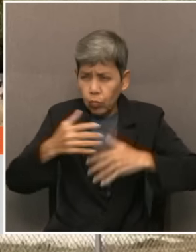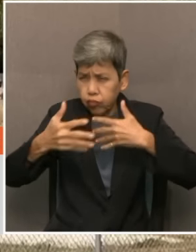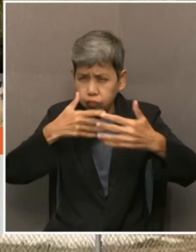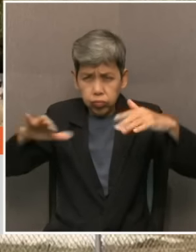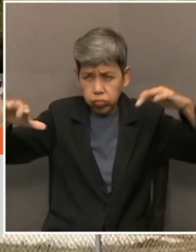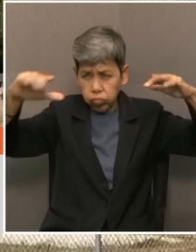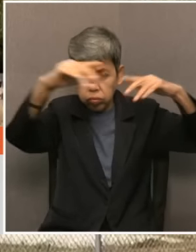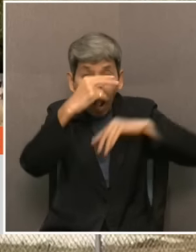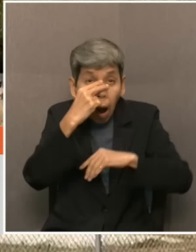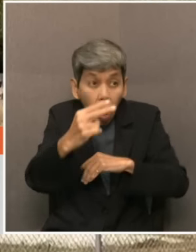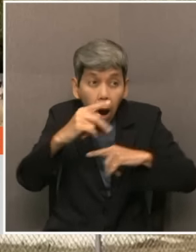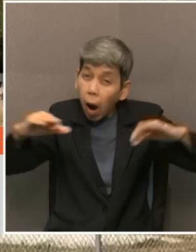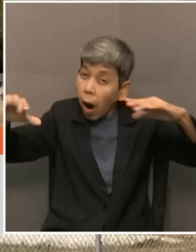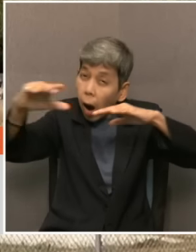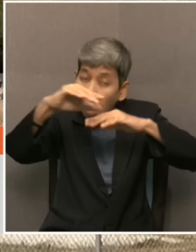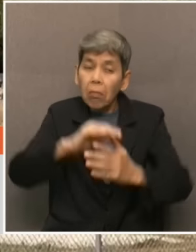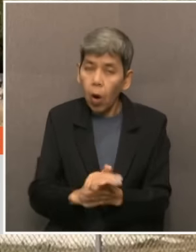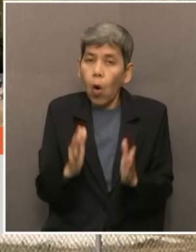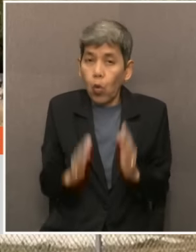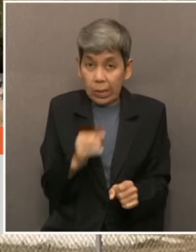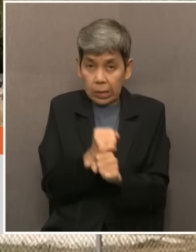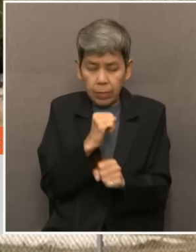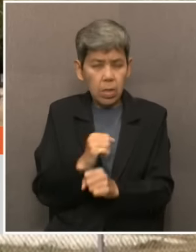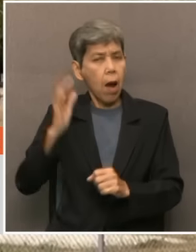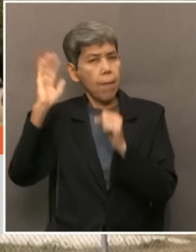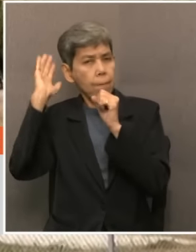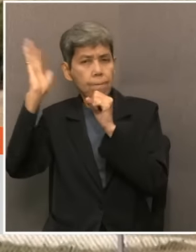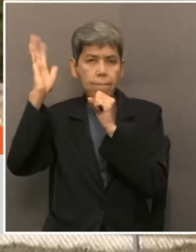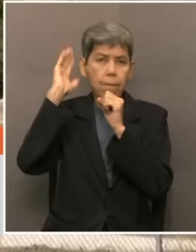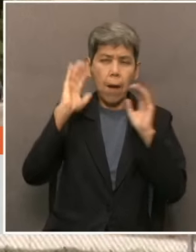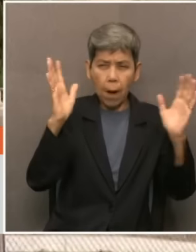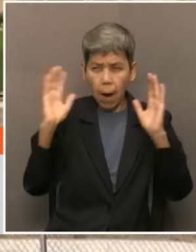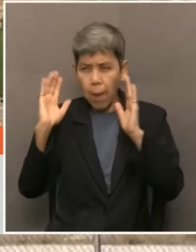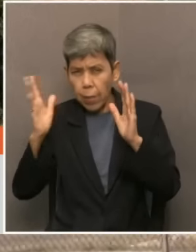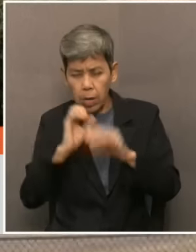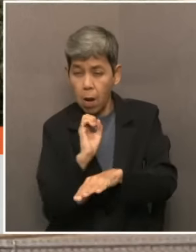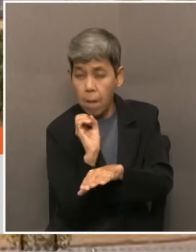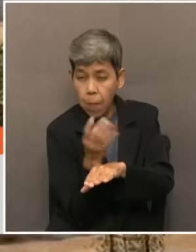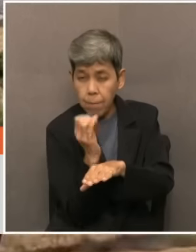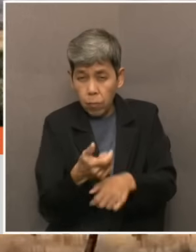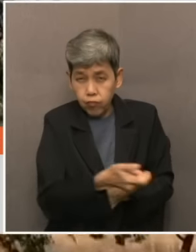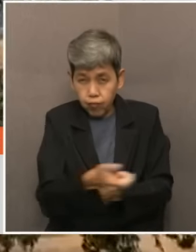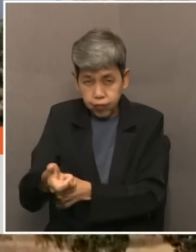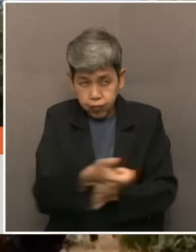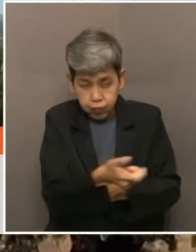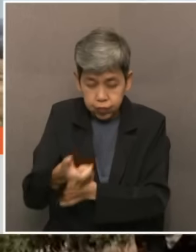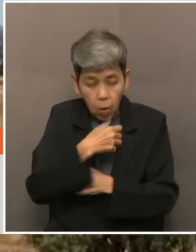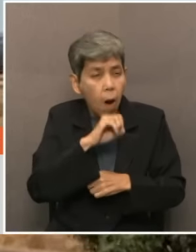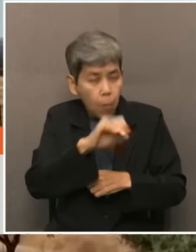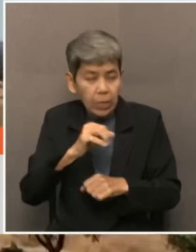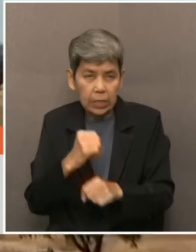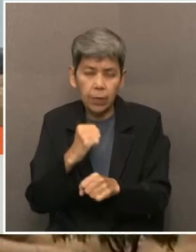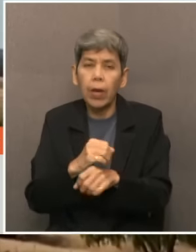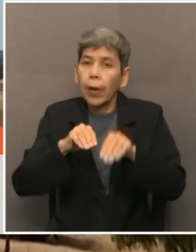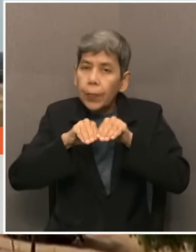อยอยู่เหนือท้องฟ้าของเมืองครับเจ้าที่ได้ประชาสัมพันธ์ผแหนกดับเพลิงเทศมนทน สนตาบาบาร่าได้มการ